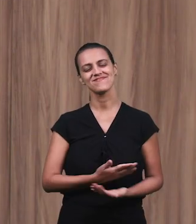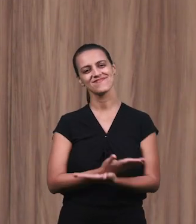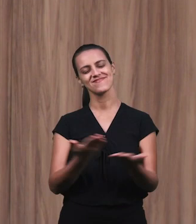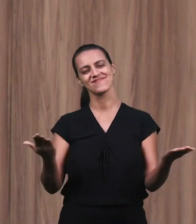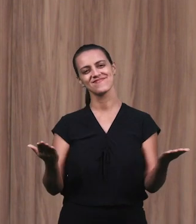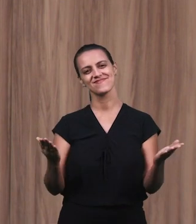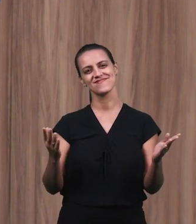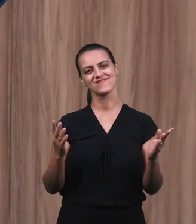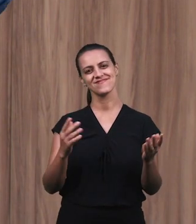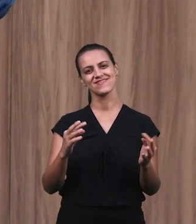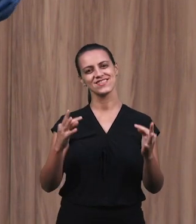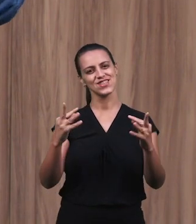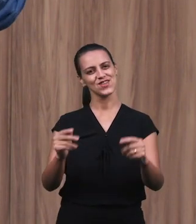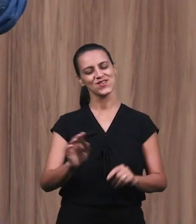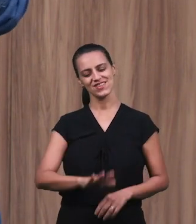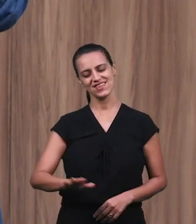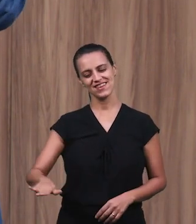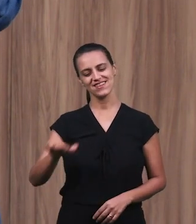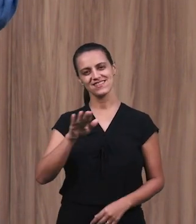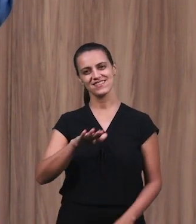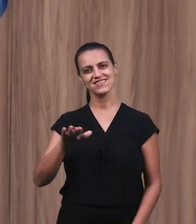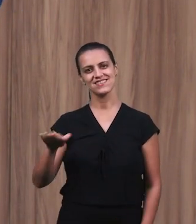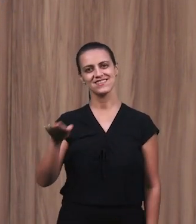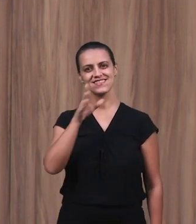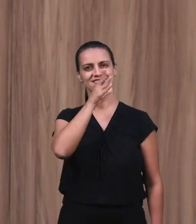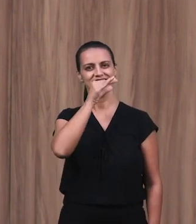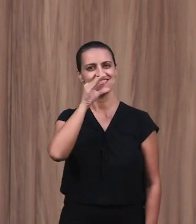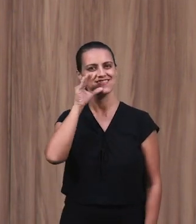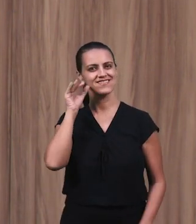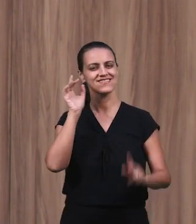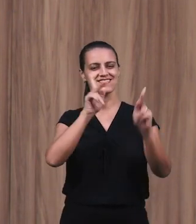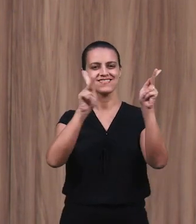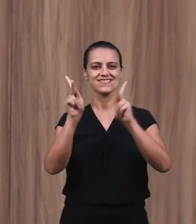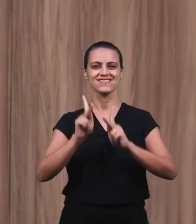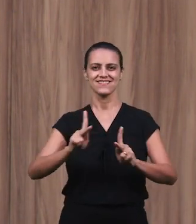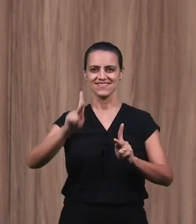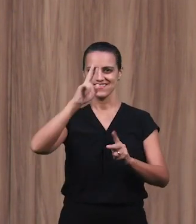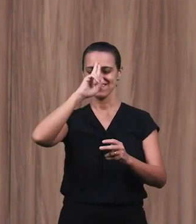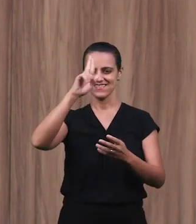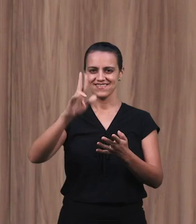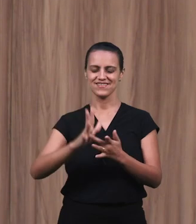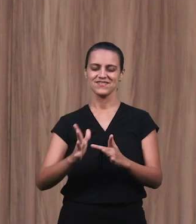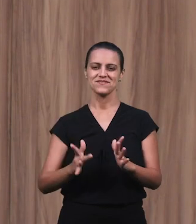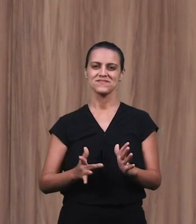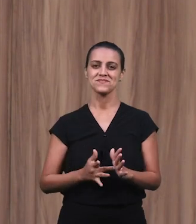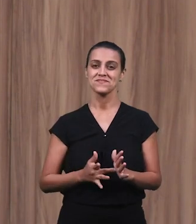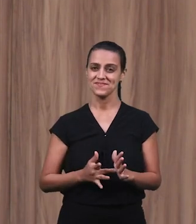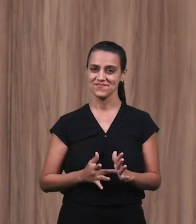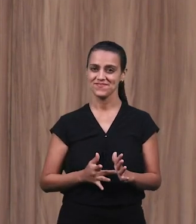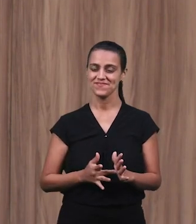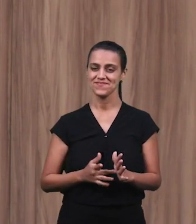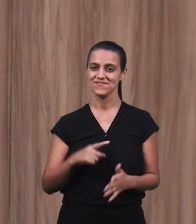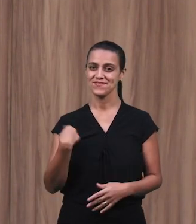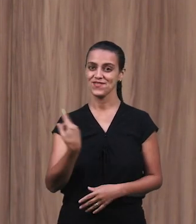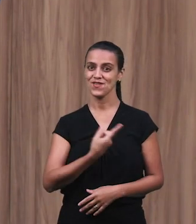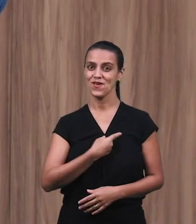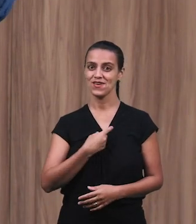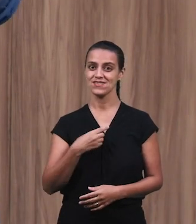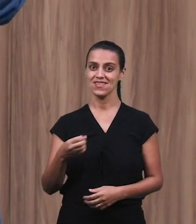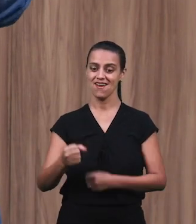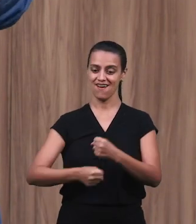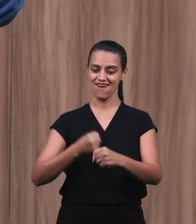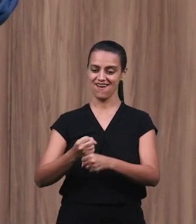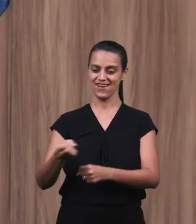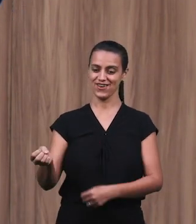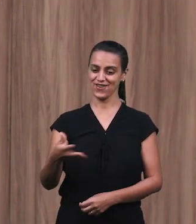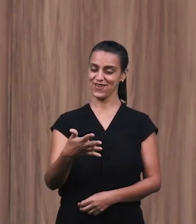Je salue à tous, à toutes nos enfants, intermédiaires et adolescents dans la paix du Seigneur. Nous sommes dans une nouvelle